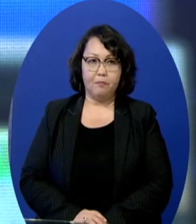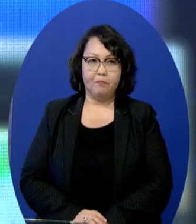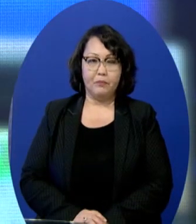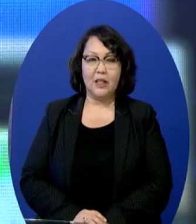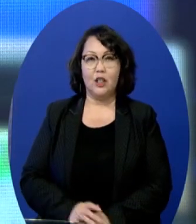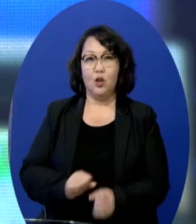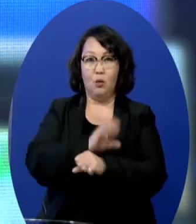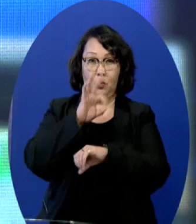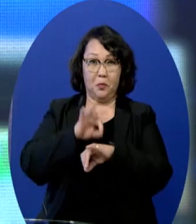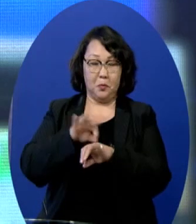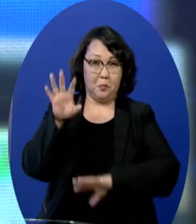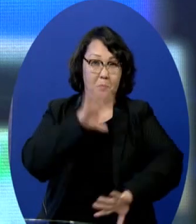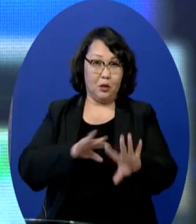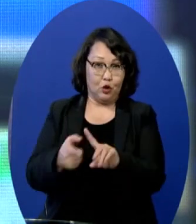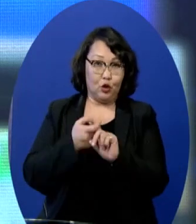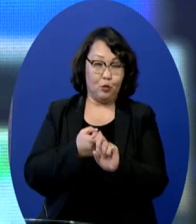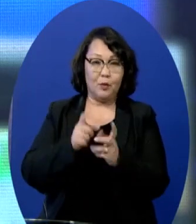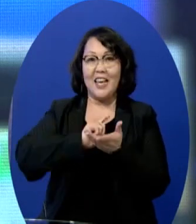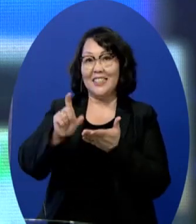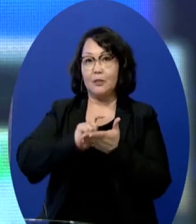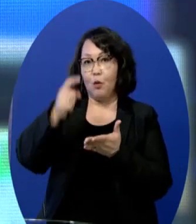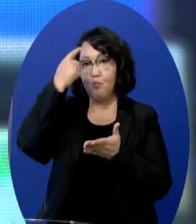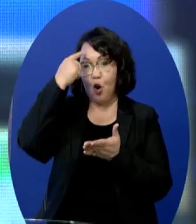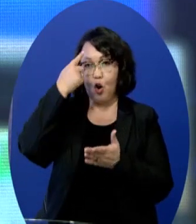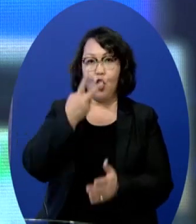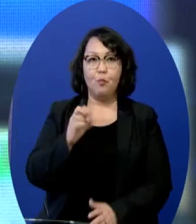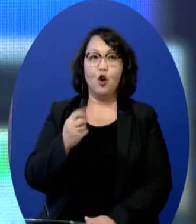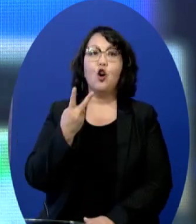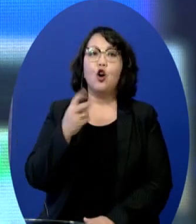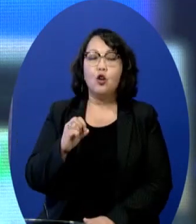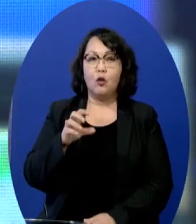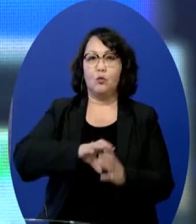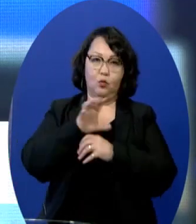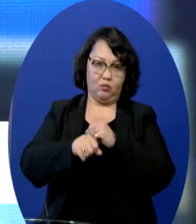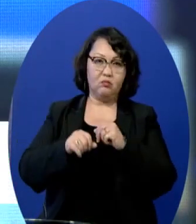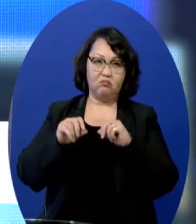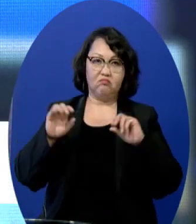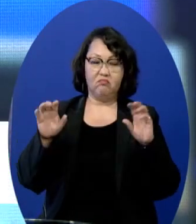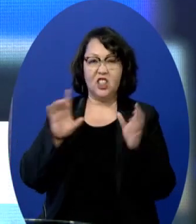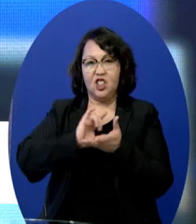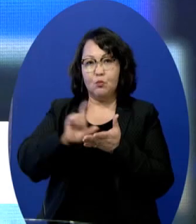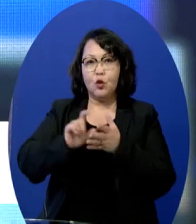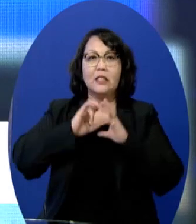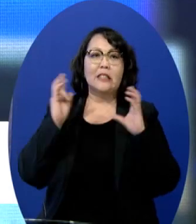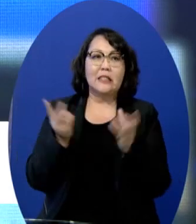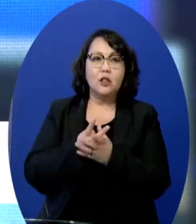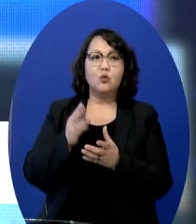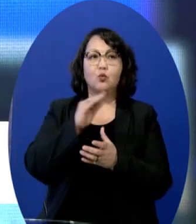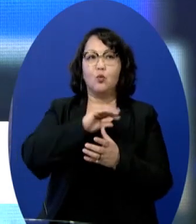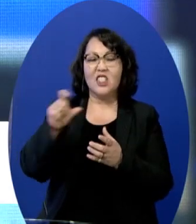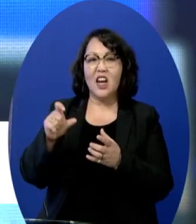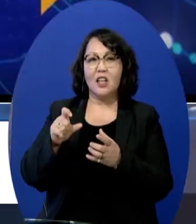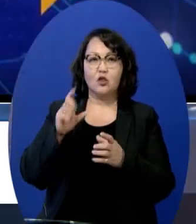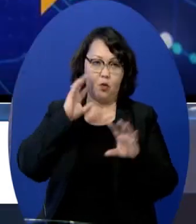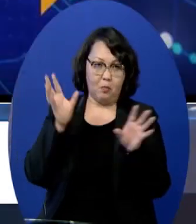Цар дахлын нөхцөл байдлаа уялдуулан экспорт Монгол 2020 олон улсын форум экспортын нэгдсэн сүлжээнд нэгдцгээ уриандор 2 дахь